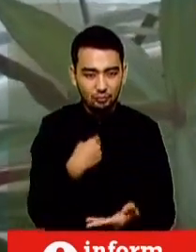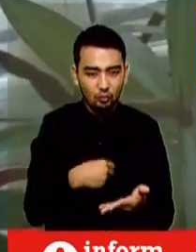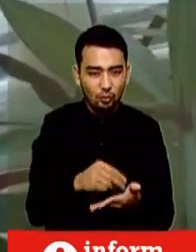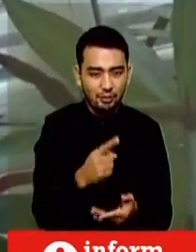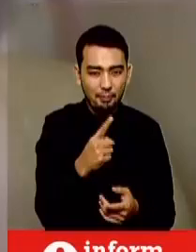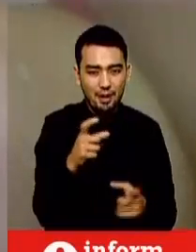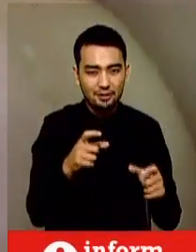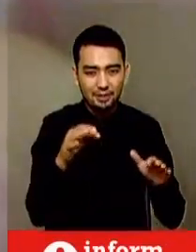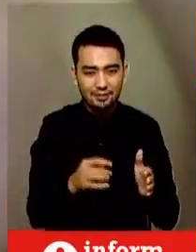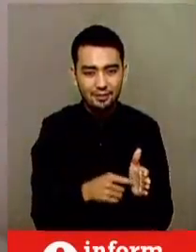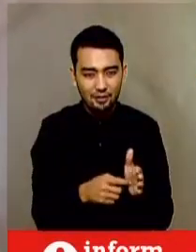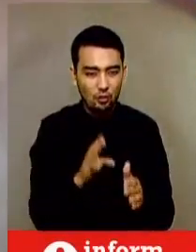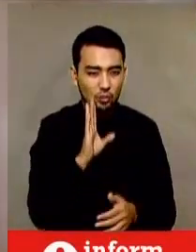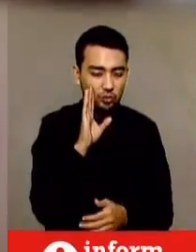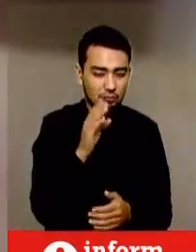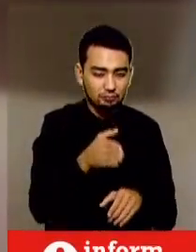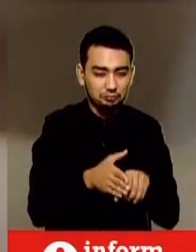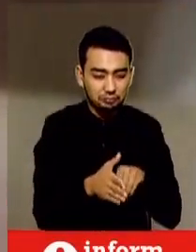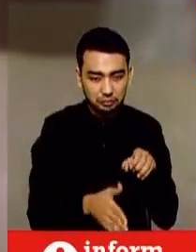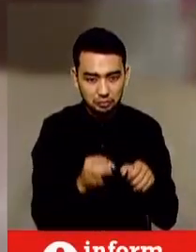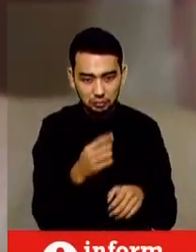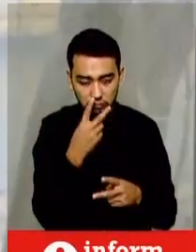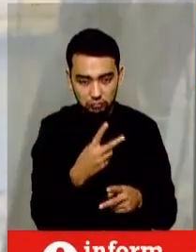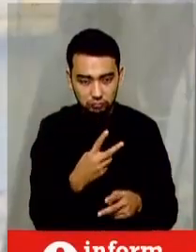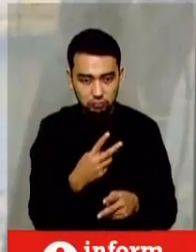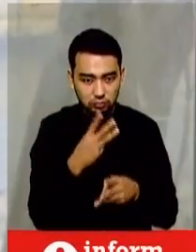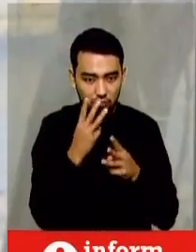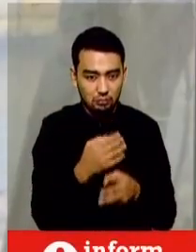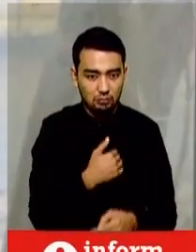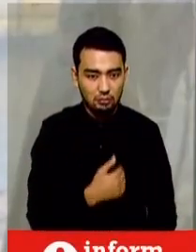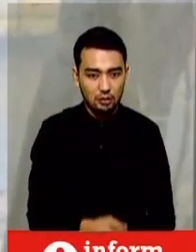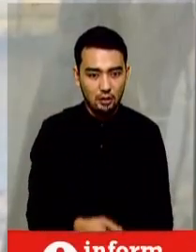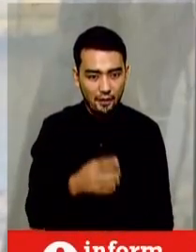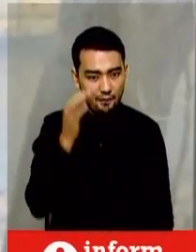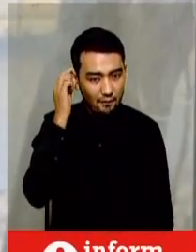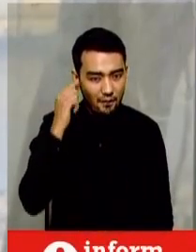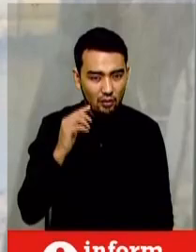из супермаркетов Караганды. Утром разрезал и едва сдержался. Пошли волосы.